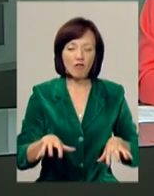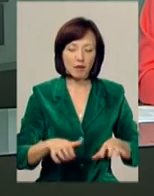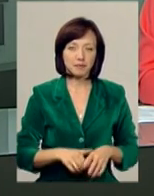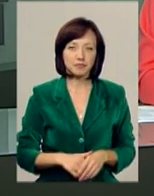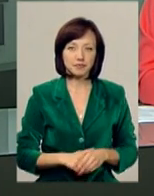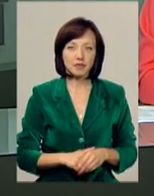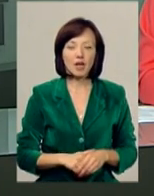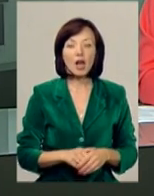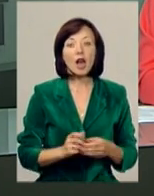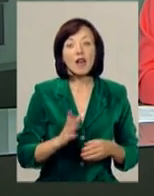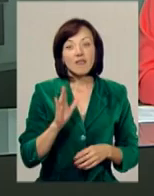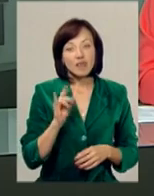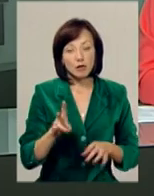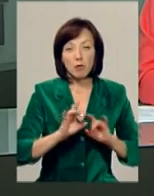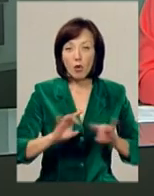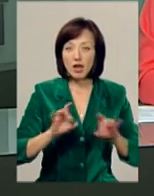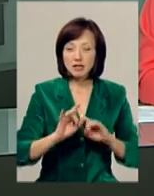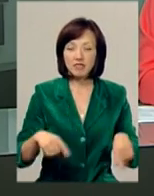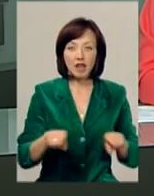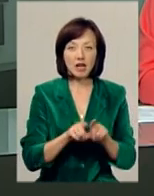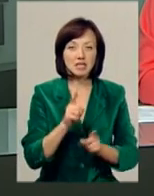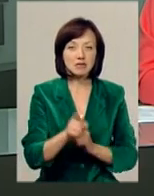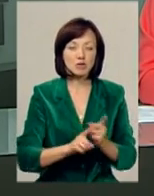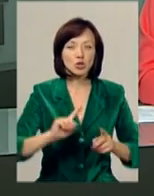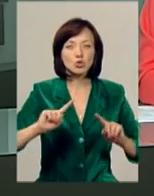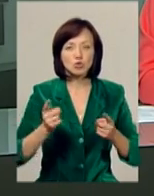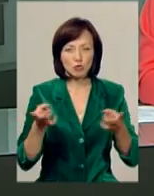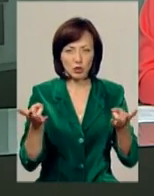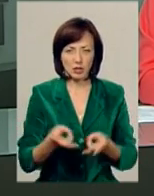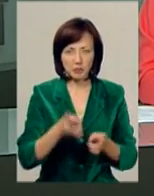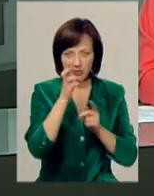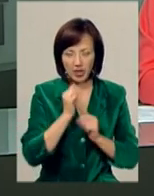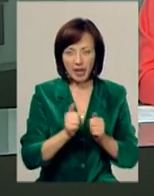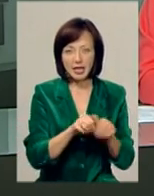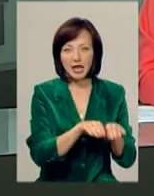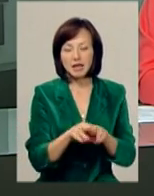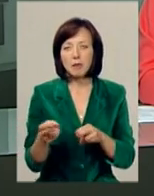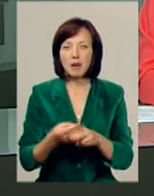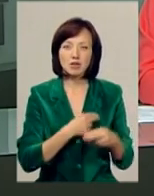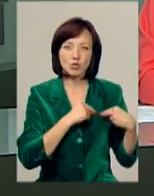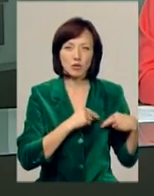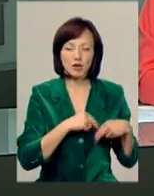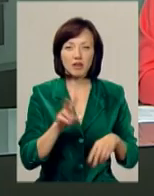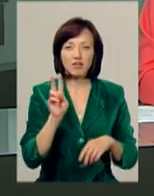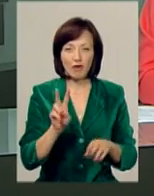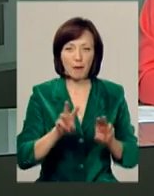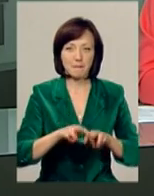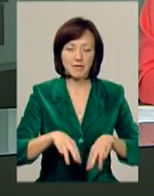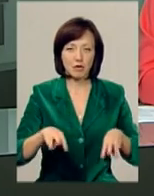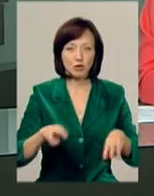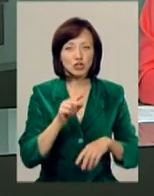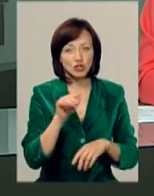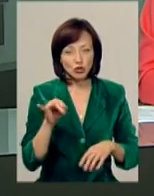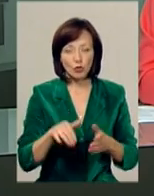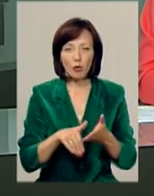Кашуба чиновник пояснив такі зміни вкрай потрібні в країні де рівень безробіття сягає майже 2 млн чи